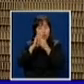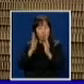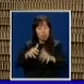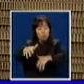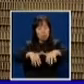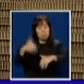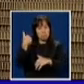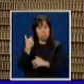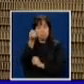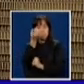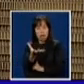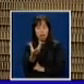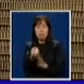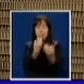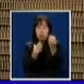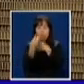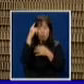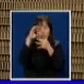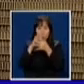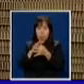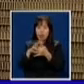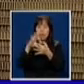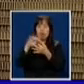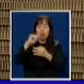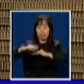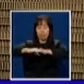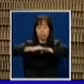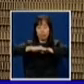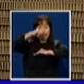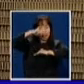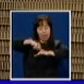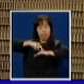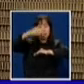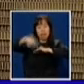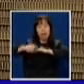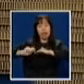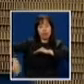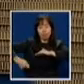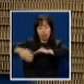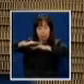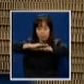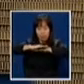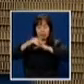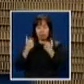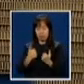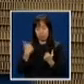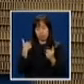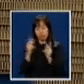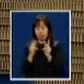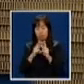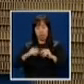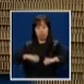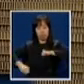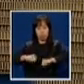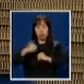ไม่น้อยที่เกี่ยวข้องกับปัญหาเขตแดนไทยกัมพูชานะครับสัปดาห์ที่ผ่านมากรรมการสิทธิมนุษยชนเนี่ยครับพร้อมทั้